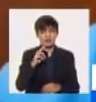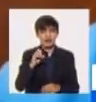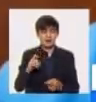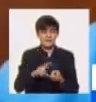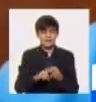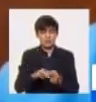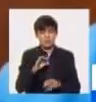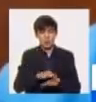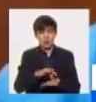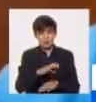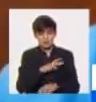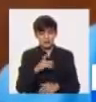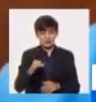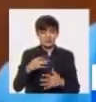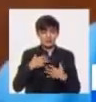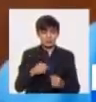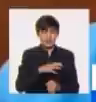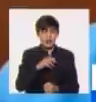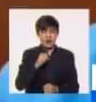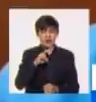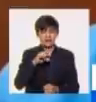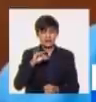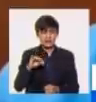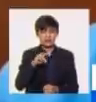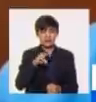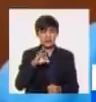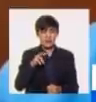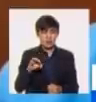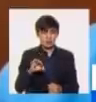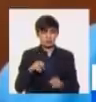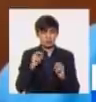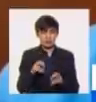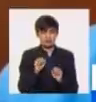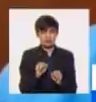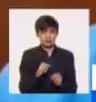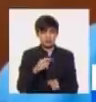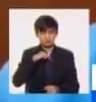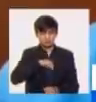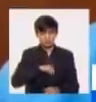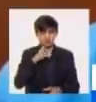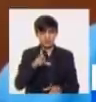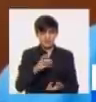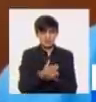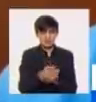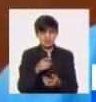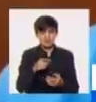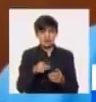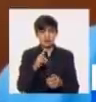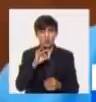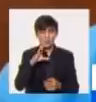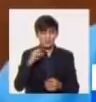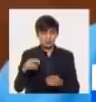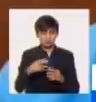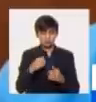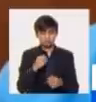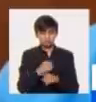ағзасында антидене қалыптасқан адамдар бар айтылды. Бұл деген сөз адамдар ауырғанын білмей қалды деген сөз бе? Және адамның толық ковидтен жазылған